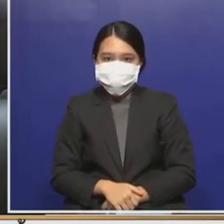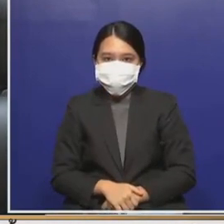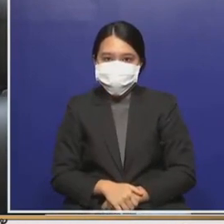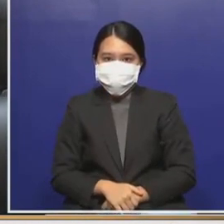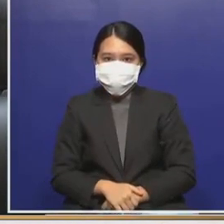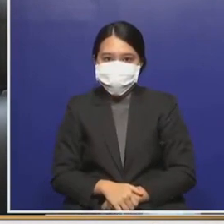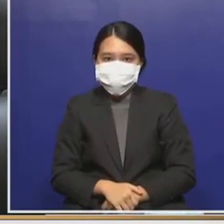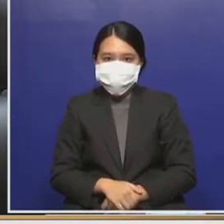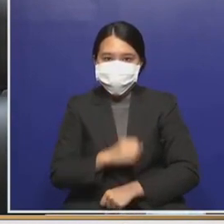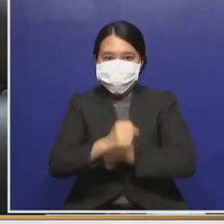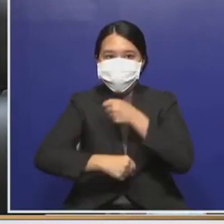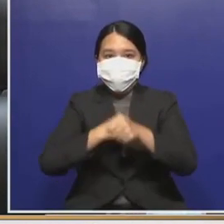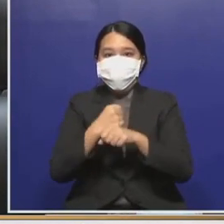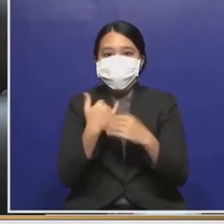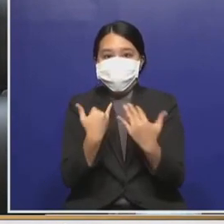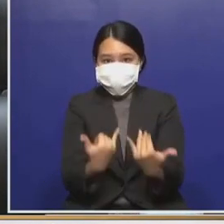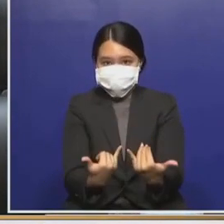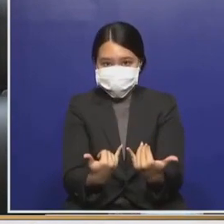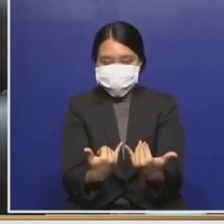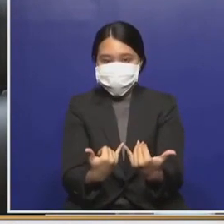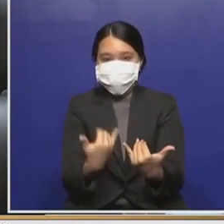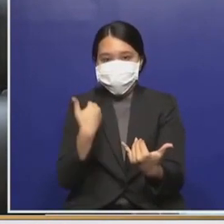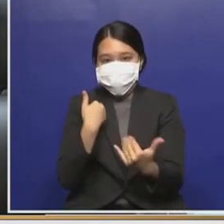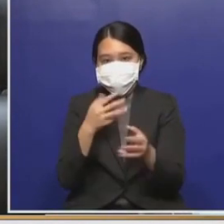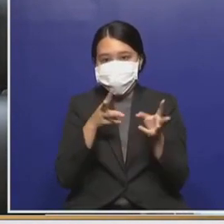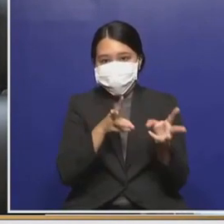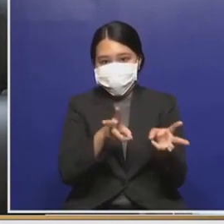ปีนี้ท่านแ่งเป็นสองมาตรการ